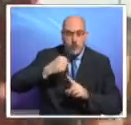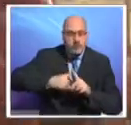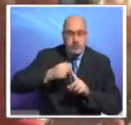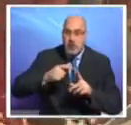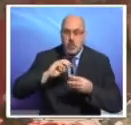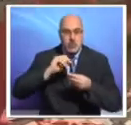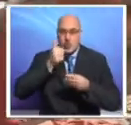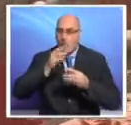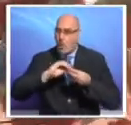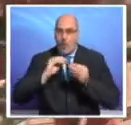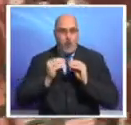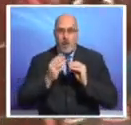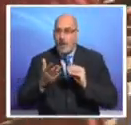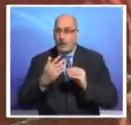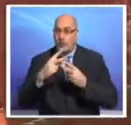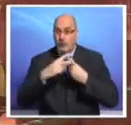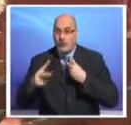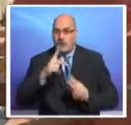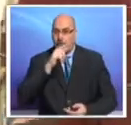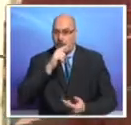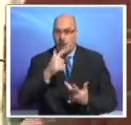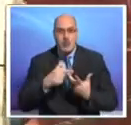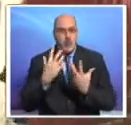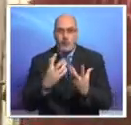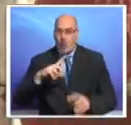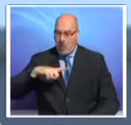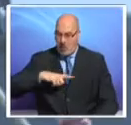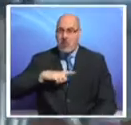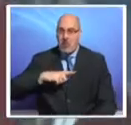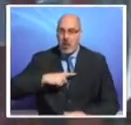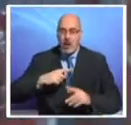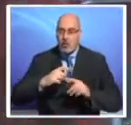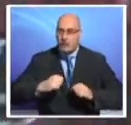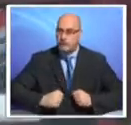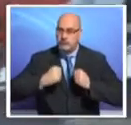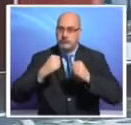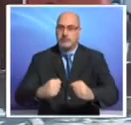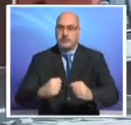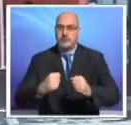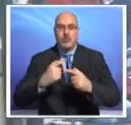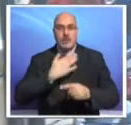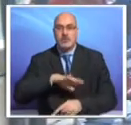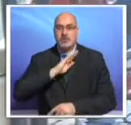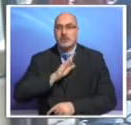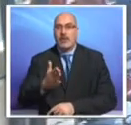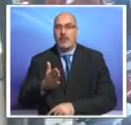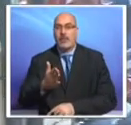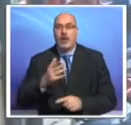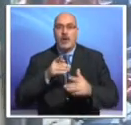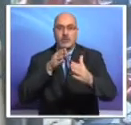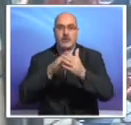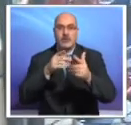عائقا يوما أمام امرأة تملك إرادة صلبة وحسا عاليا بالمسؤولية